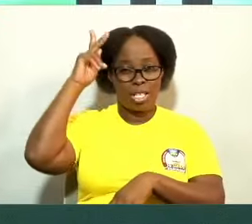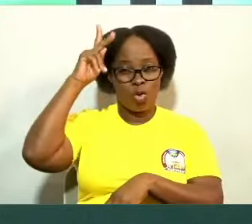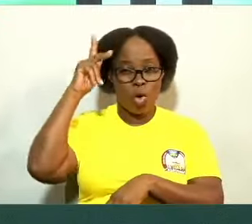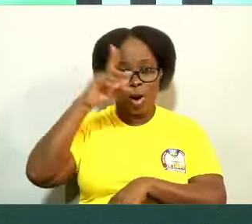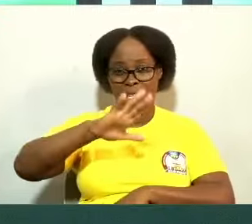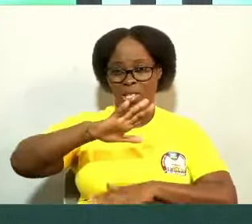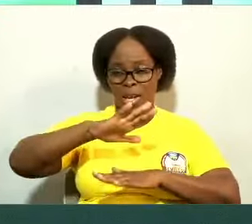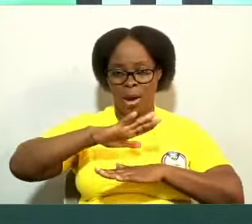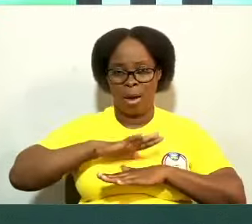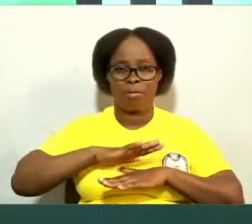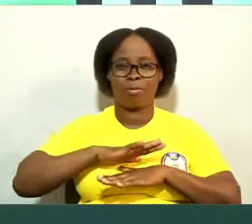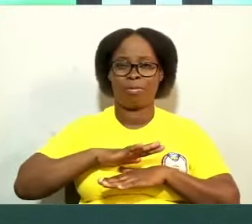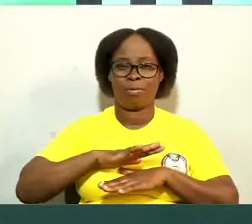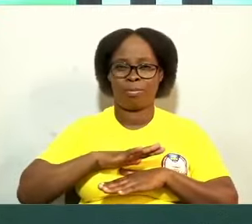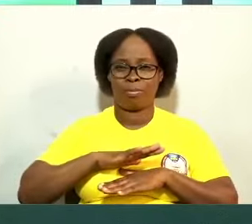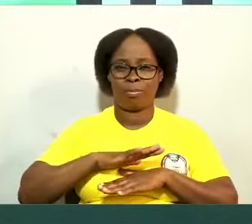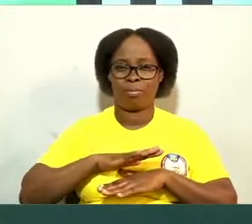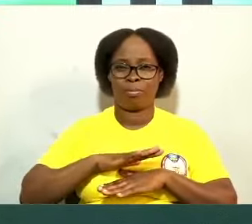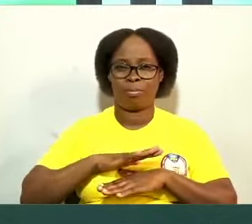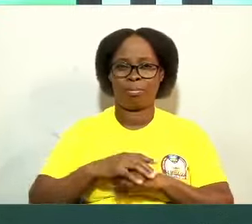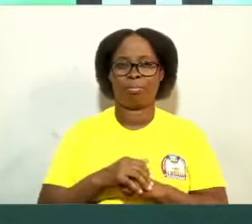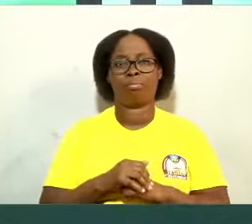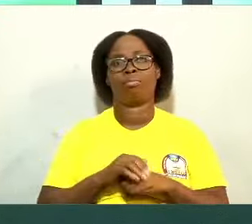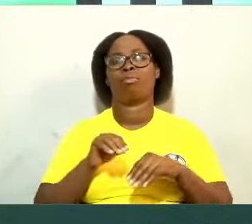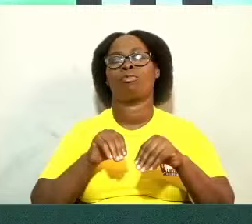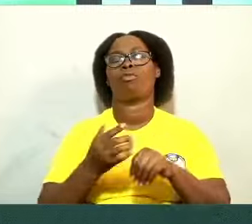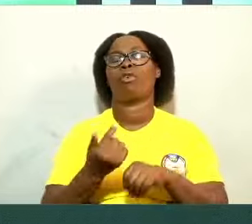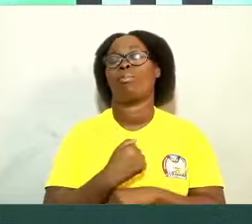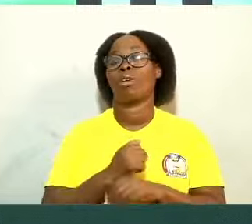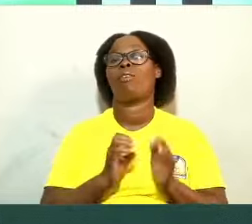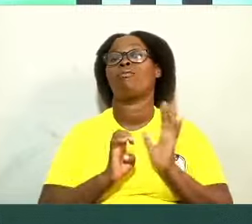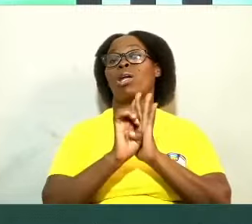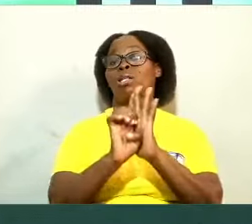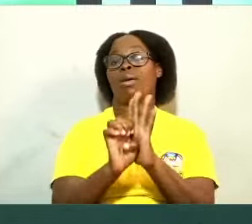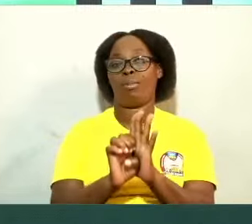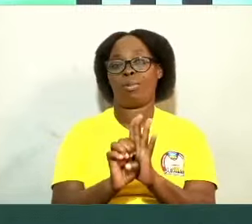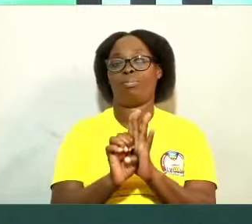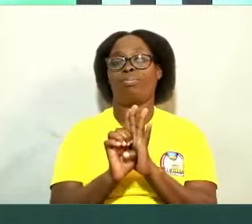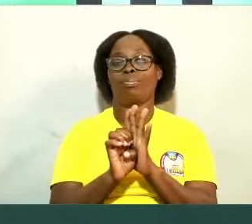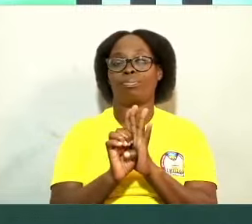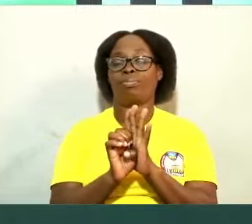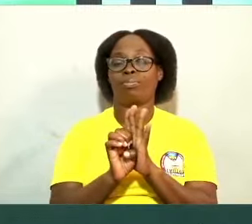kutosha kuelewa vizuri. Kwa mfano,